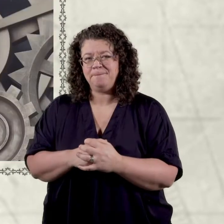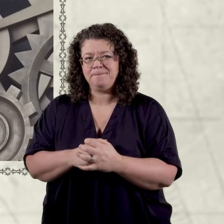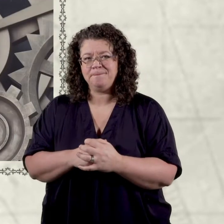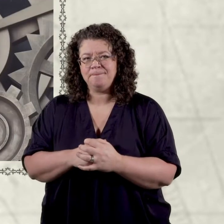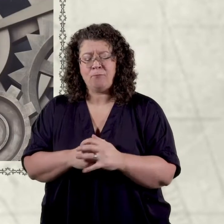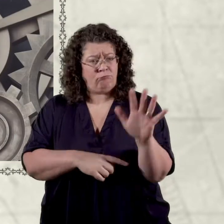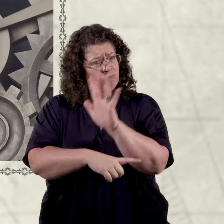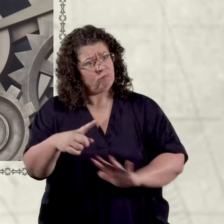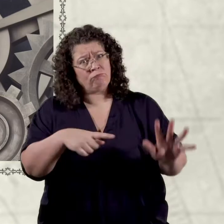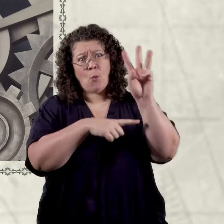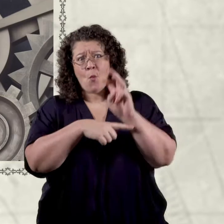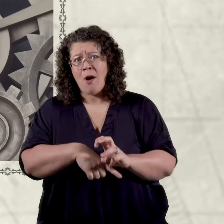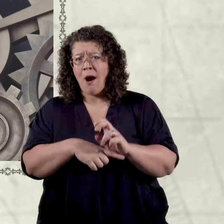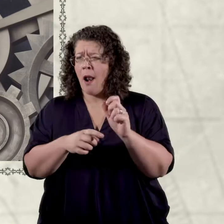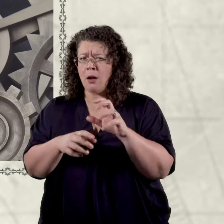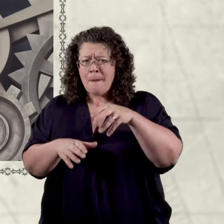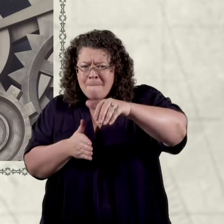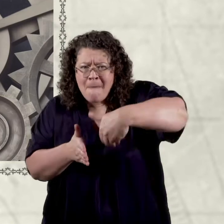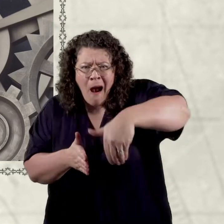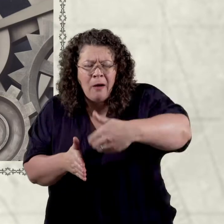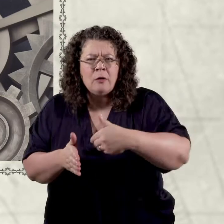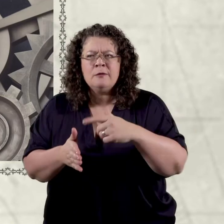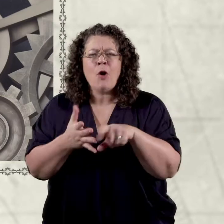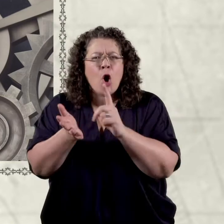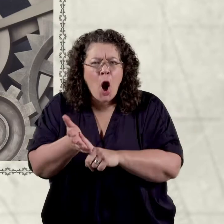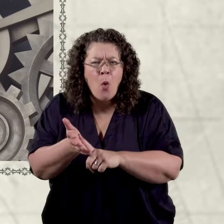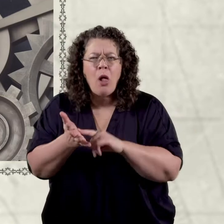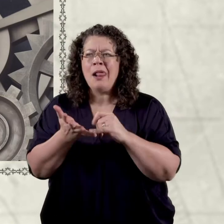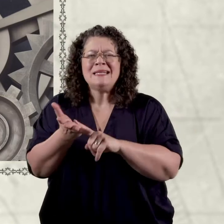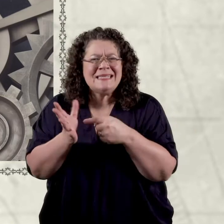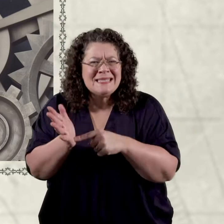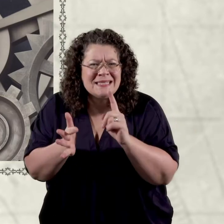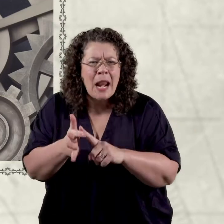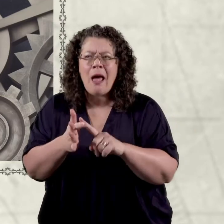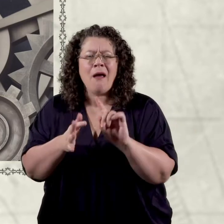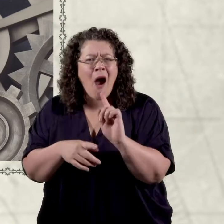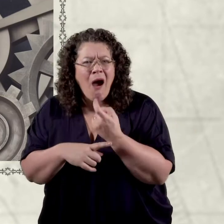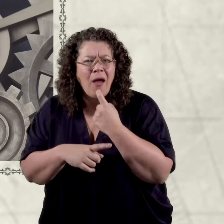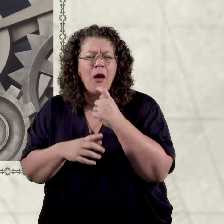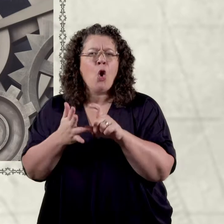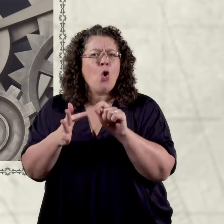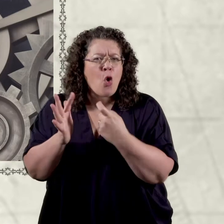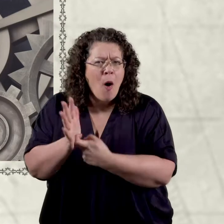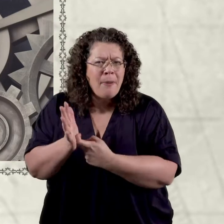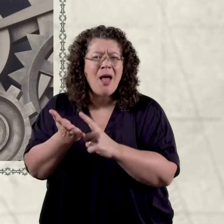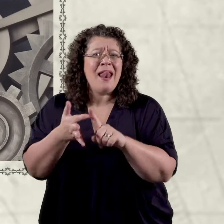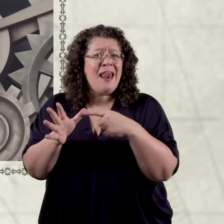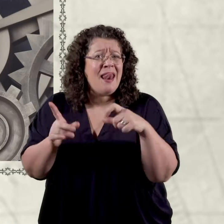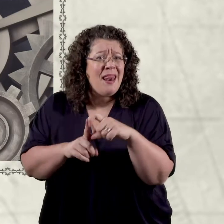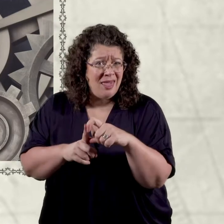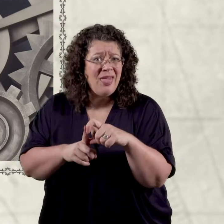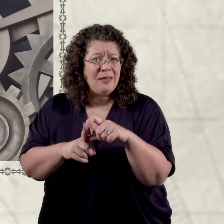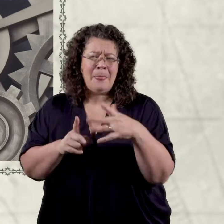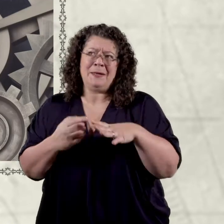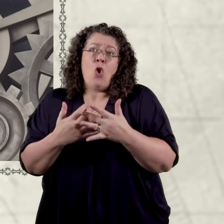Ar draws Cymru, roeddent yn cynhyrchu glo, llechi, haearn, copr, plwm. Roedd angen lot